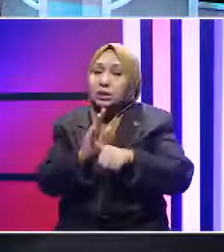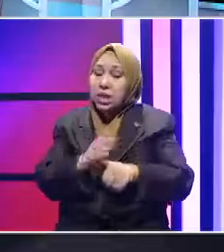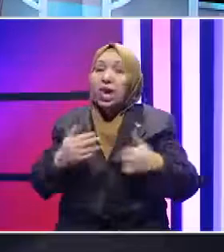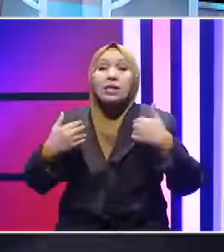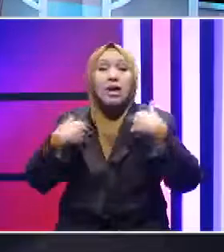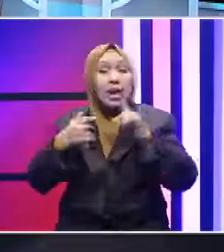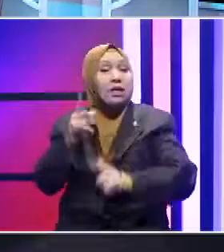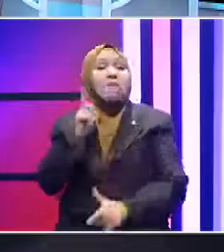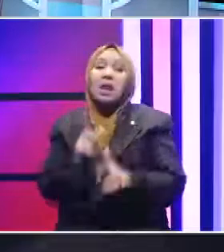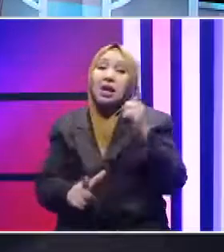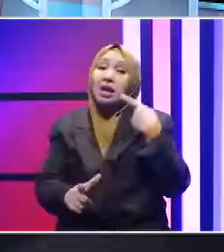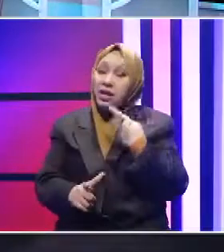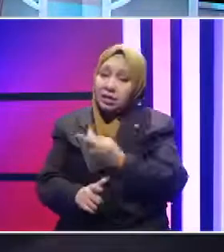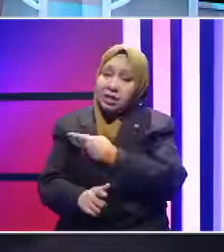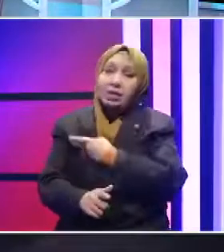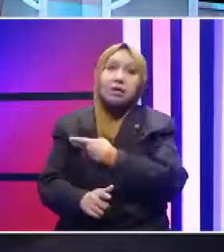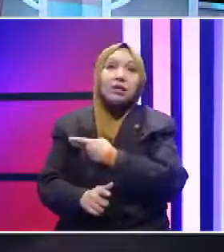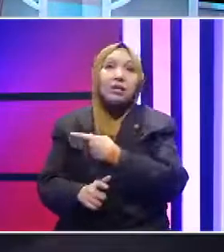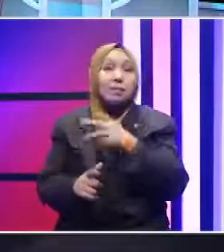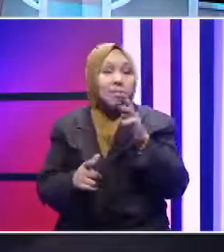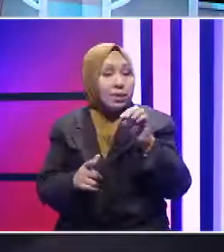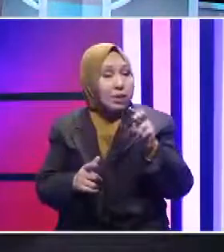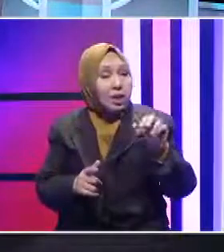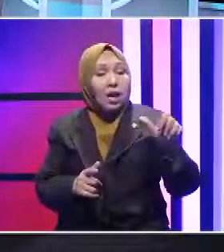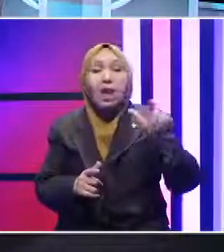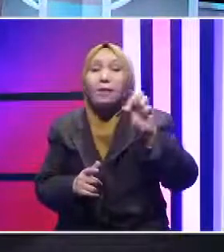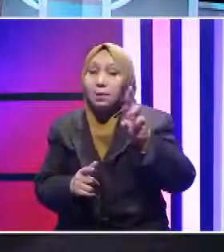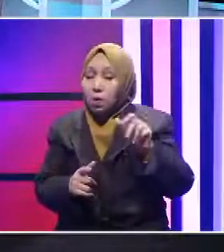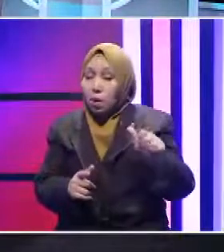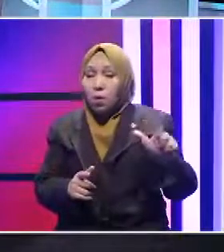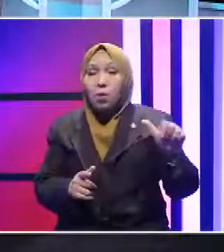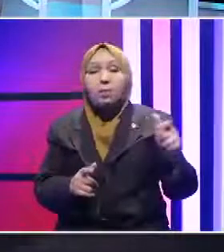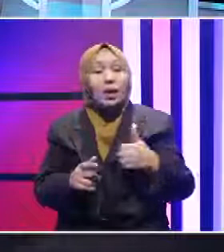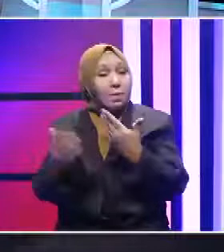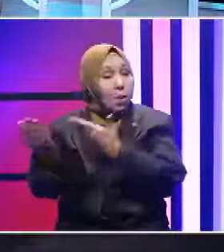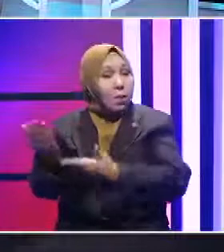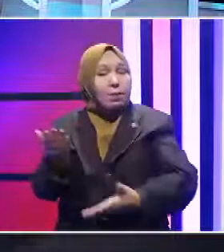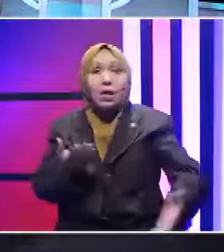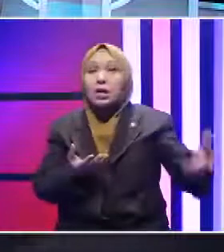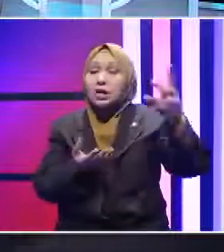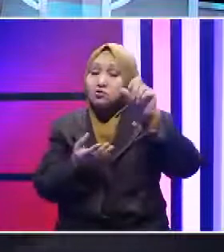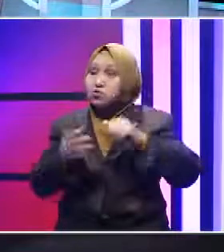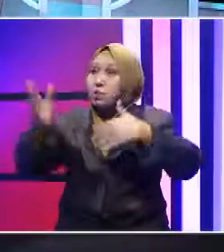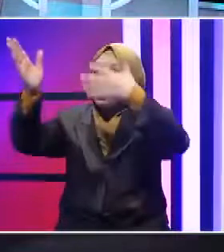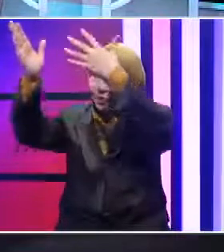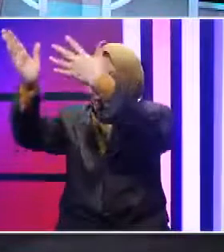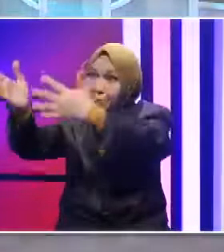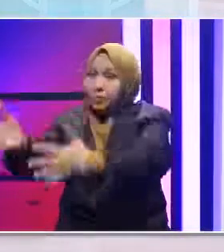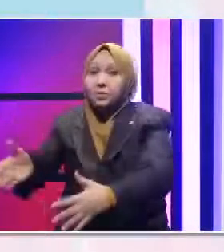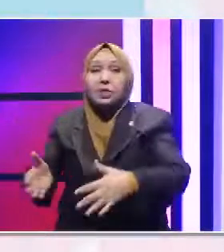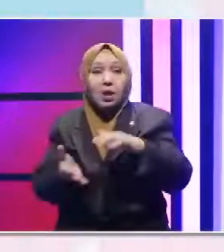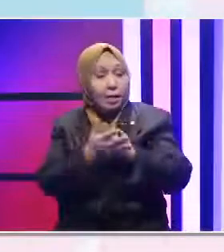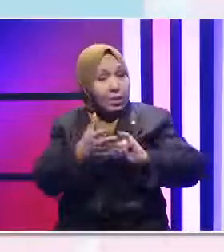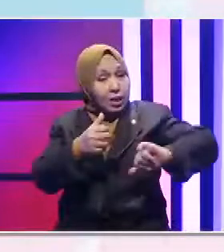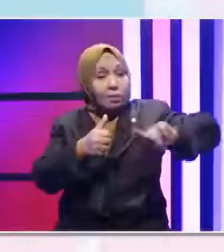adalah yang melayakkan kita. Innal abrara lafi naim, membawa pada resolusi kita pada hari ini kita saksikan, iaitu yang